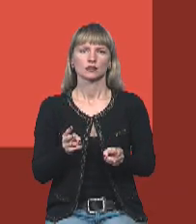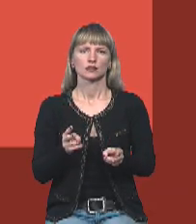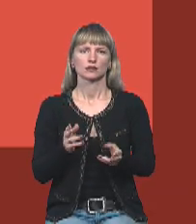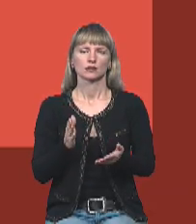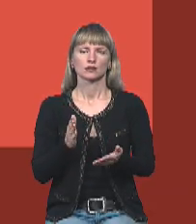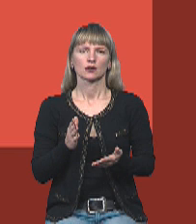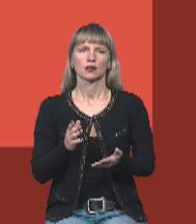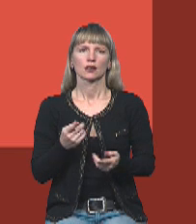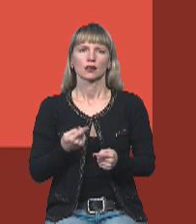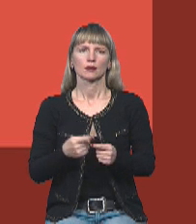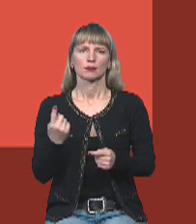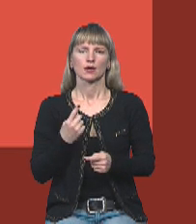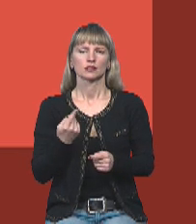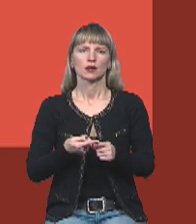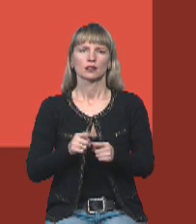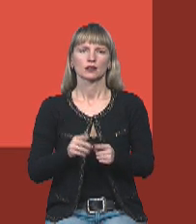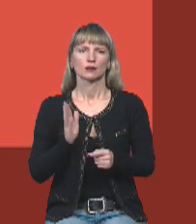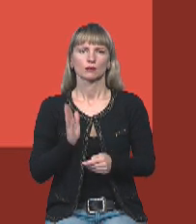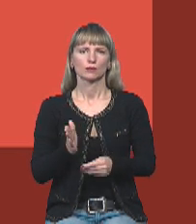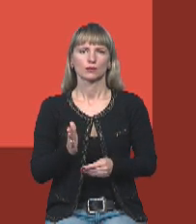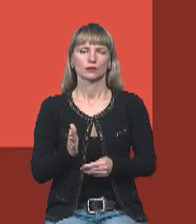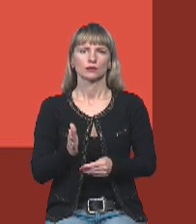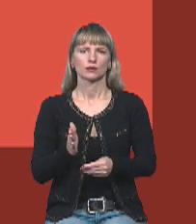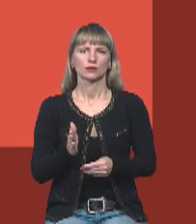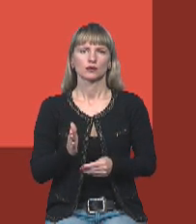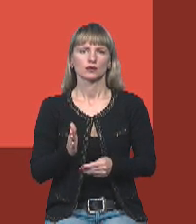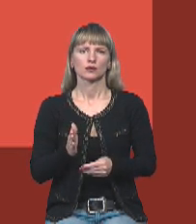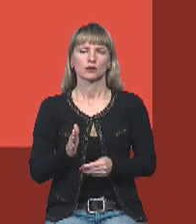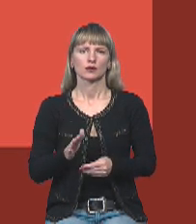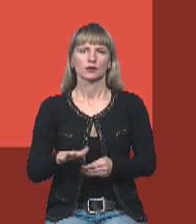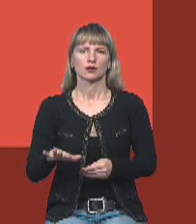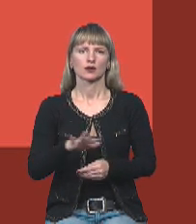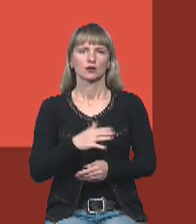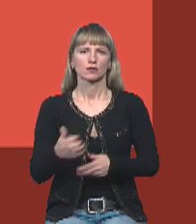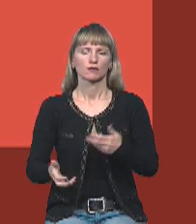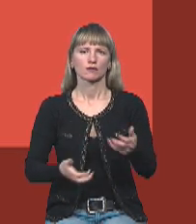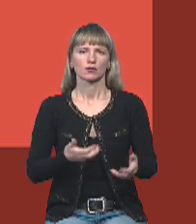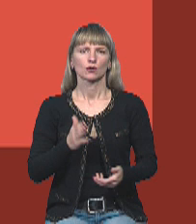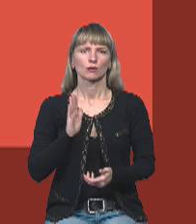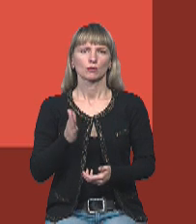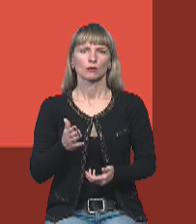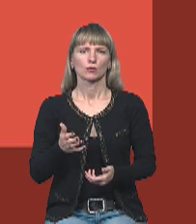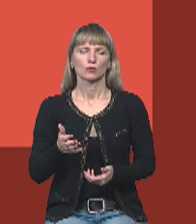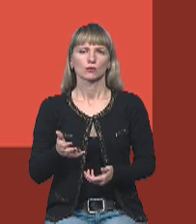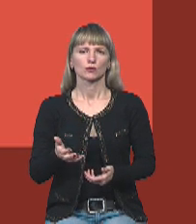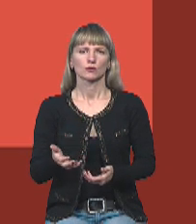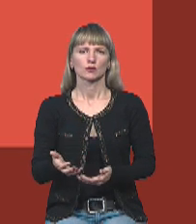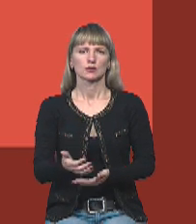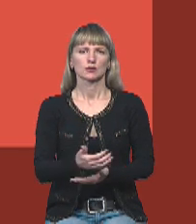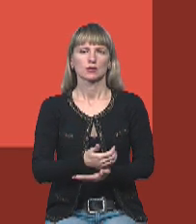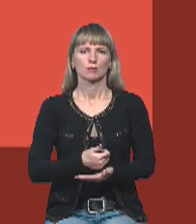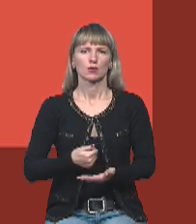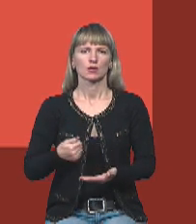Перше, що це буде відкритий видобуток і будуть знімати чорнозем. Там